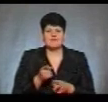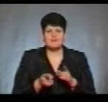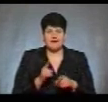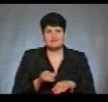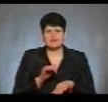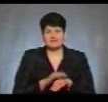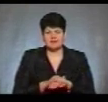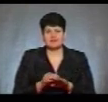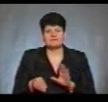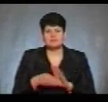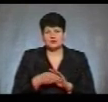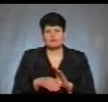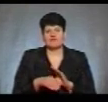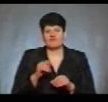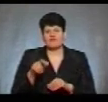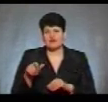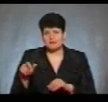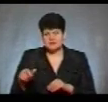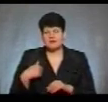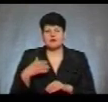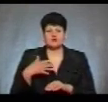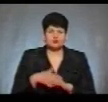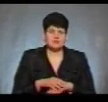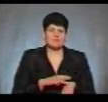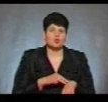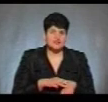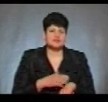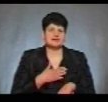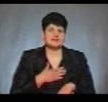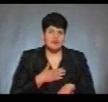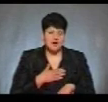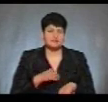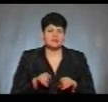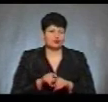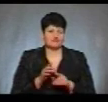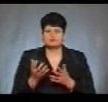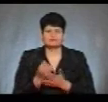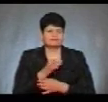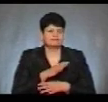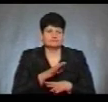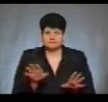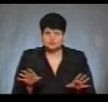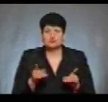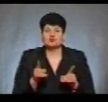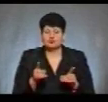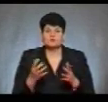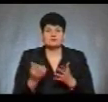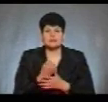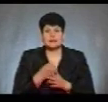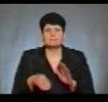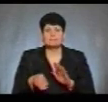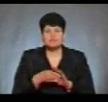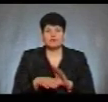фактів підкупу виборців, наскільки я розумію, і за даними поліції, і нами також не було виявлено. Так? Чому? Для того, щоб виявити підкуп